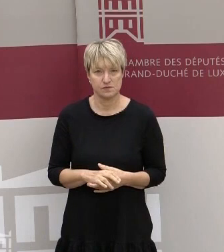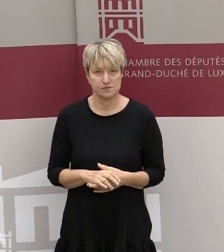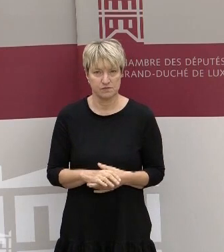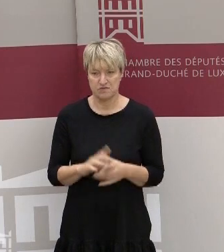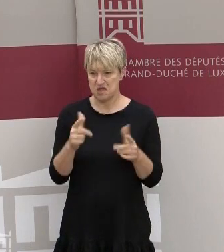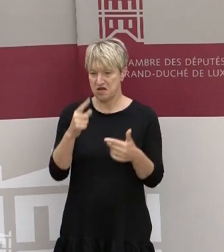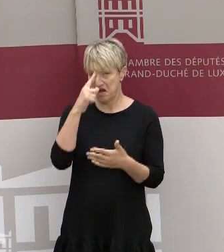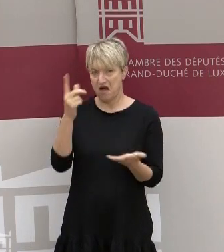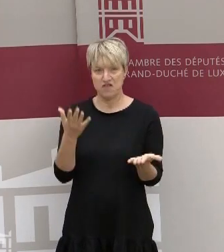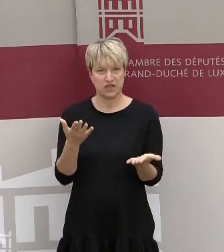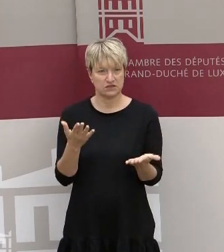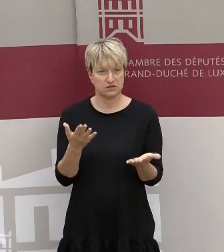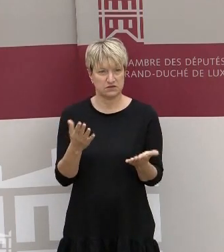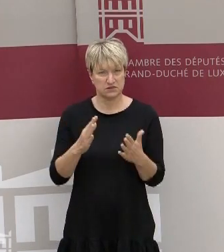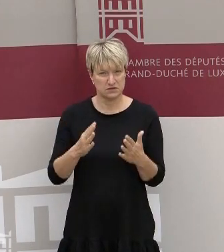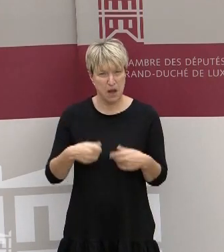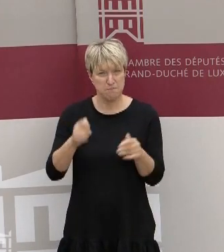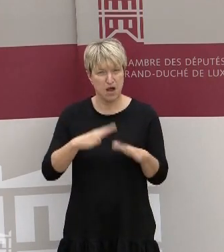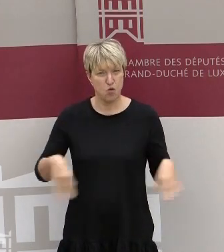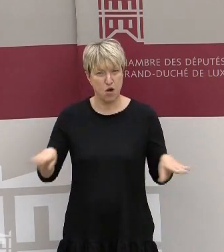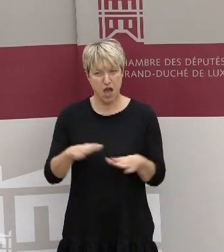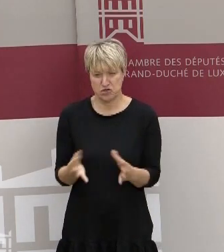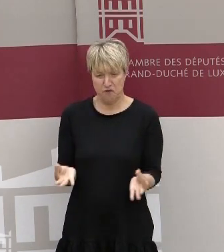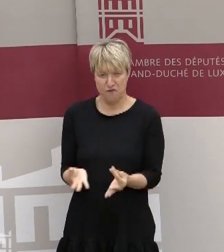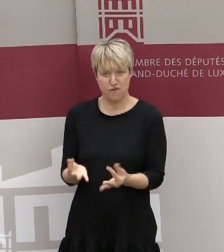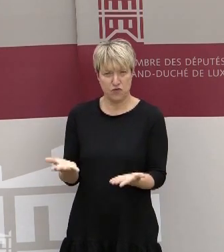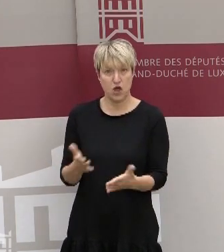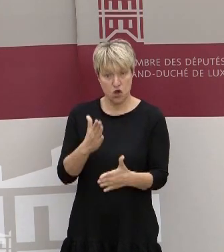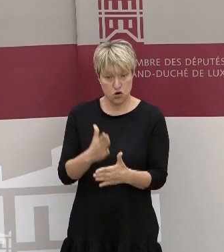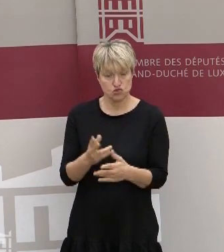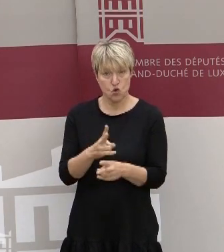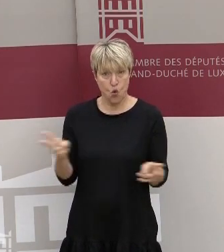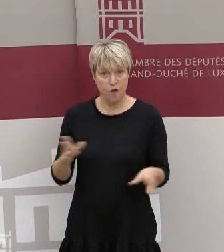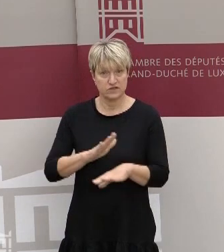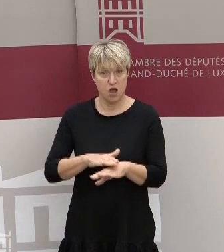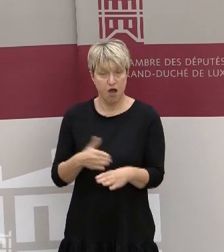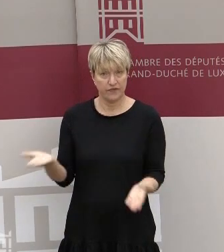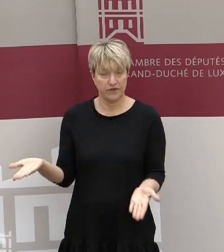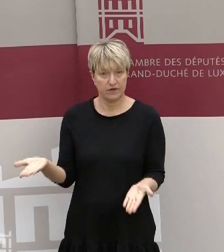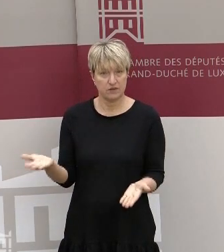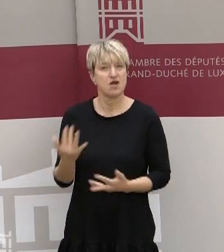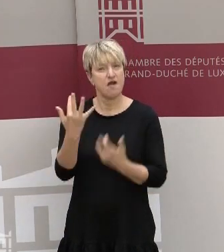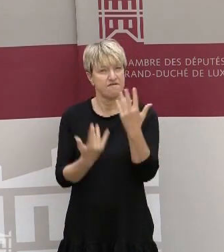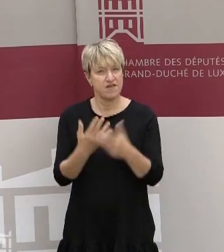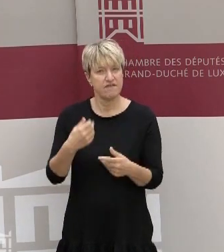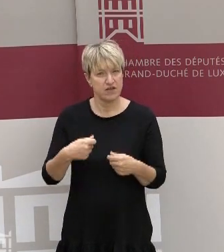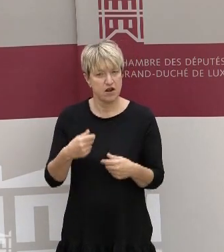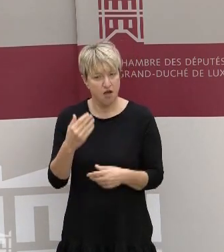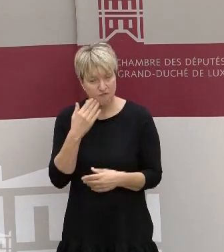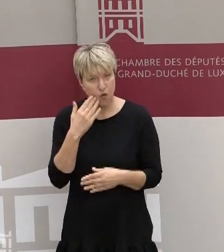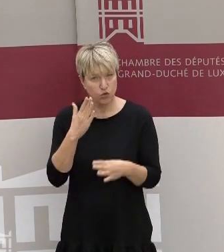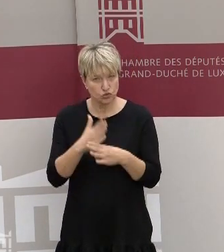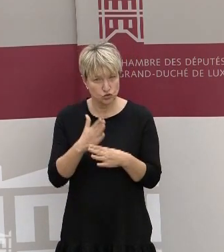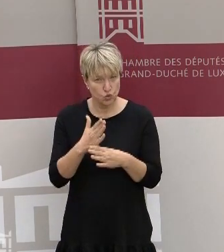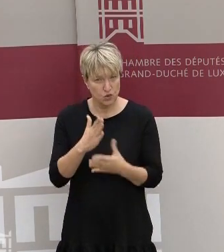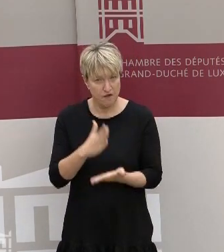schon an der öffentlichen Hand ist. Wie viele Wohnungen gehen an den letzten Jahren fertiggestellt? Antwort noch froh von